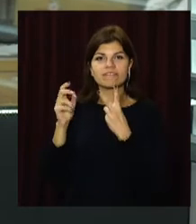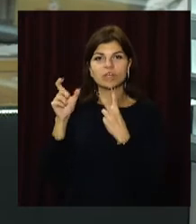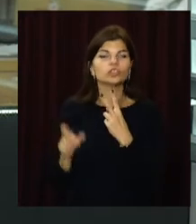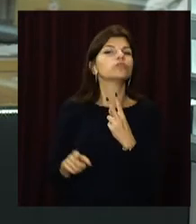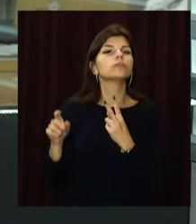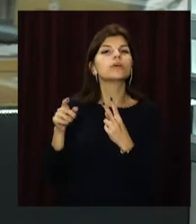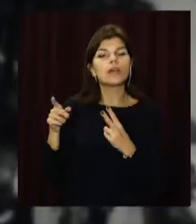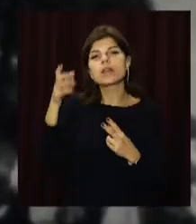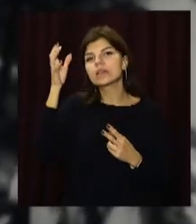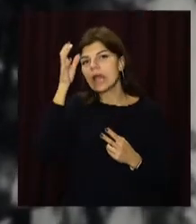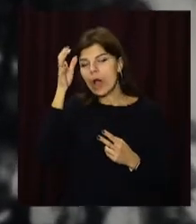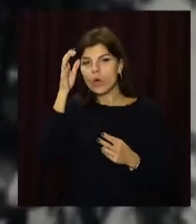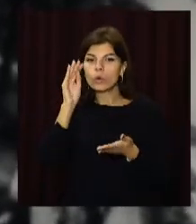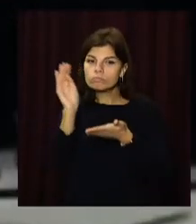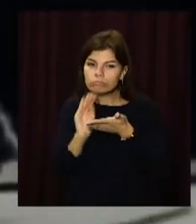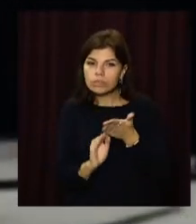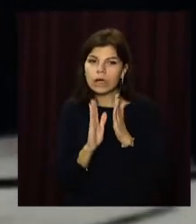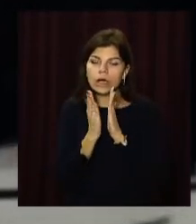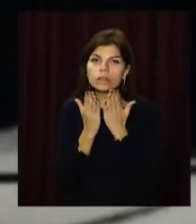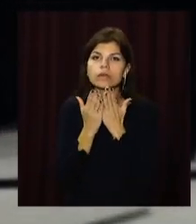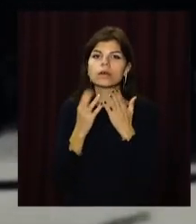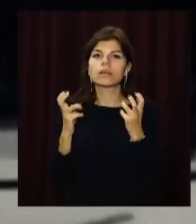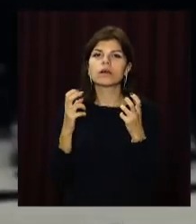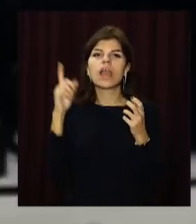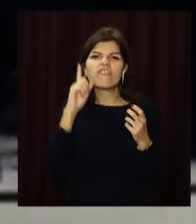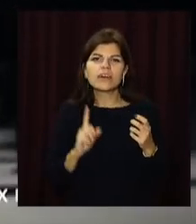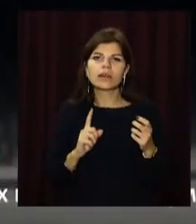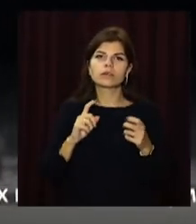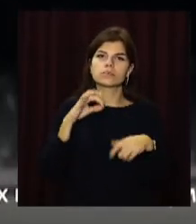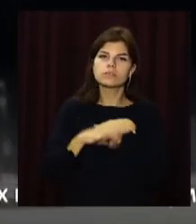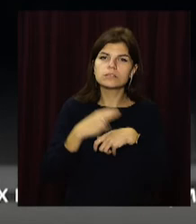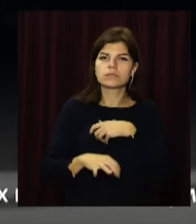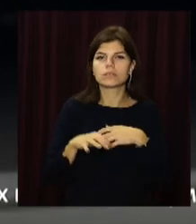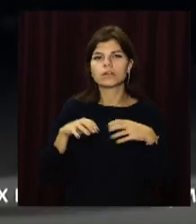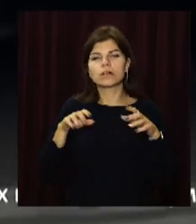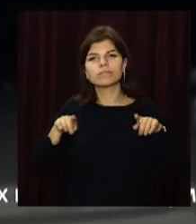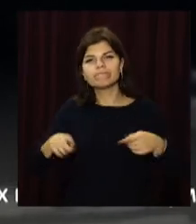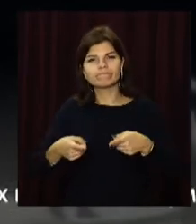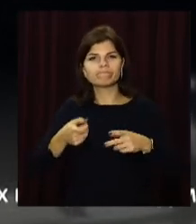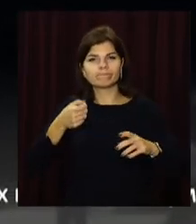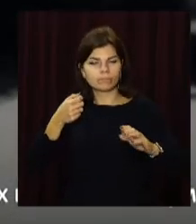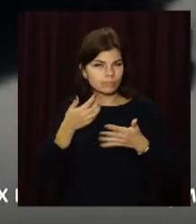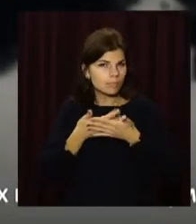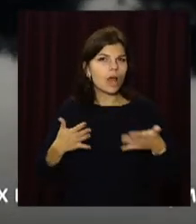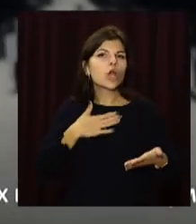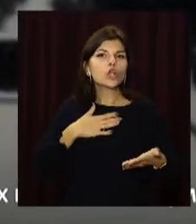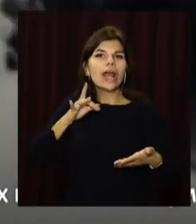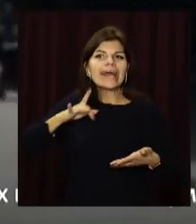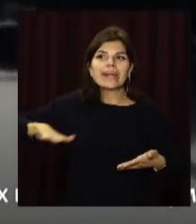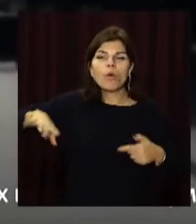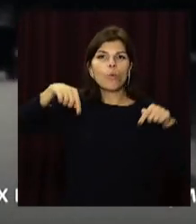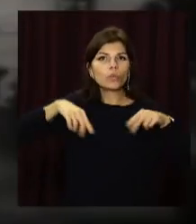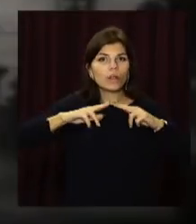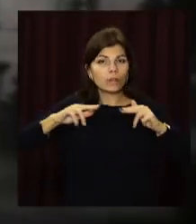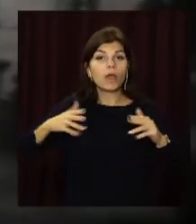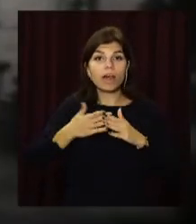Врадій. Науковці описують у книжці етапи геноциду євреїв та особливості окупаційного режиму в нашому регіоні. Крім цього,